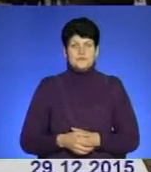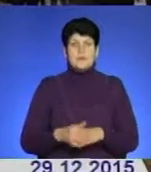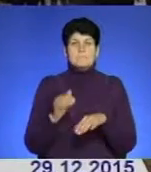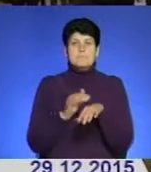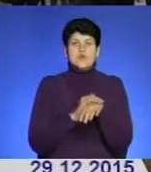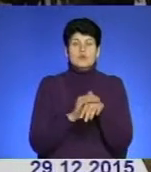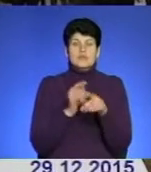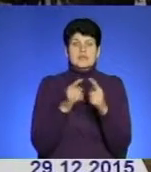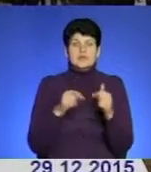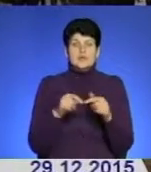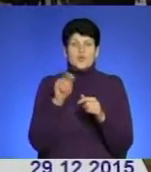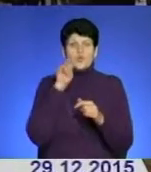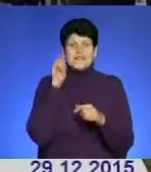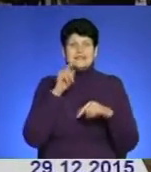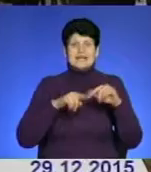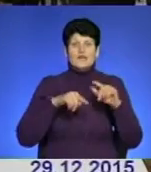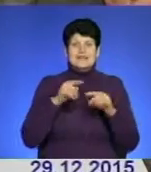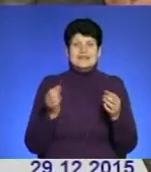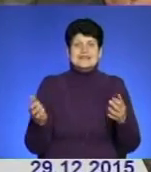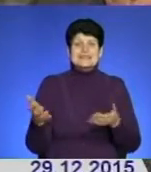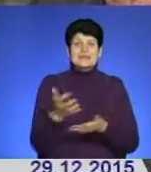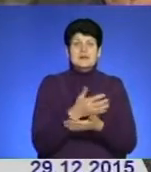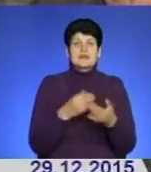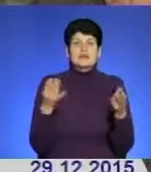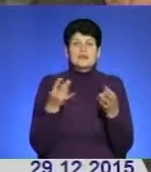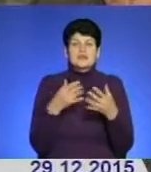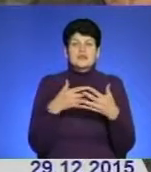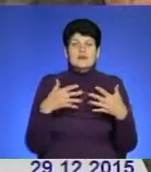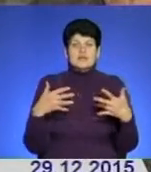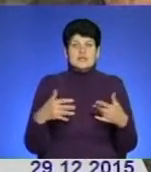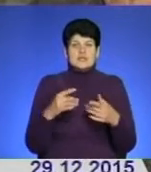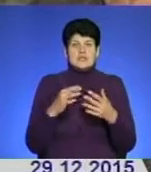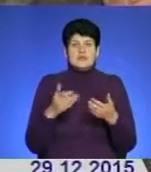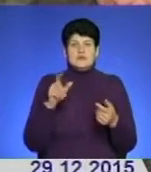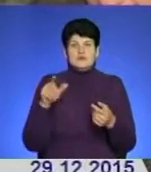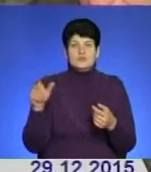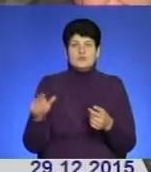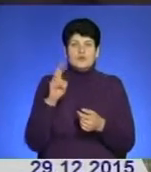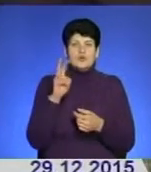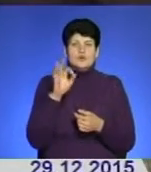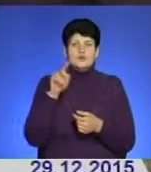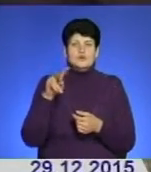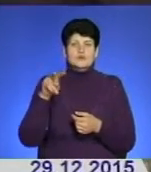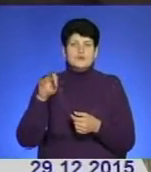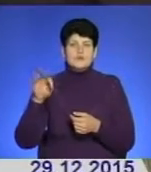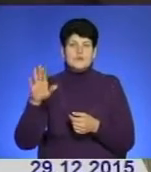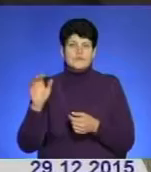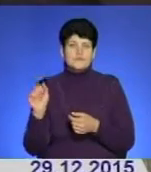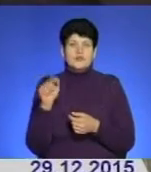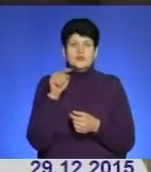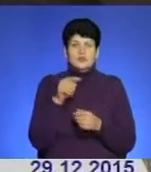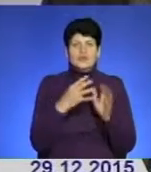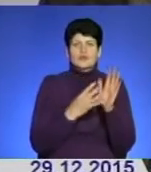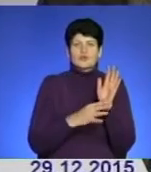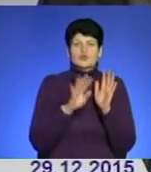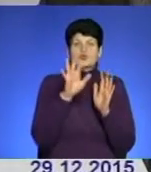Благодійна організація «Українська родина» зібрала необхідні речі жителям Козлівської об'єднаної громади. Тут щонайменше